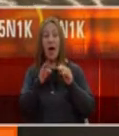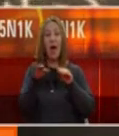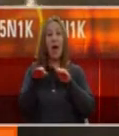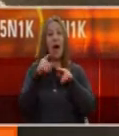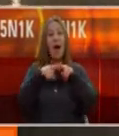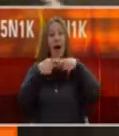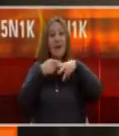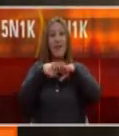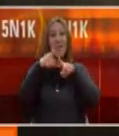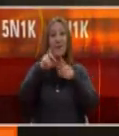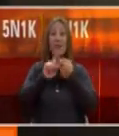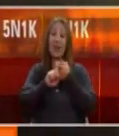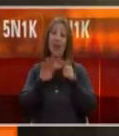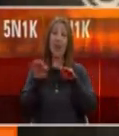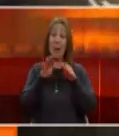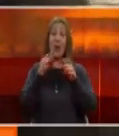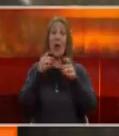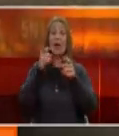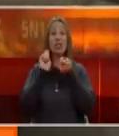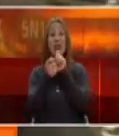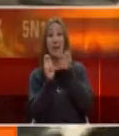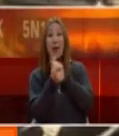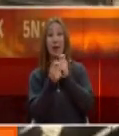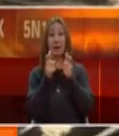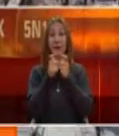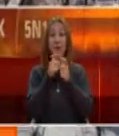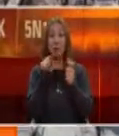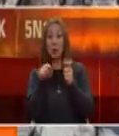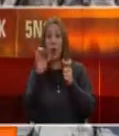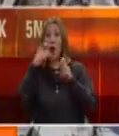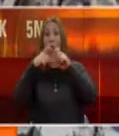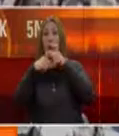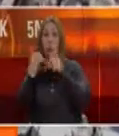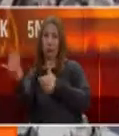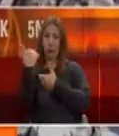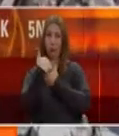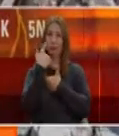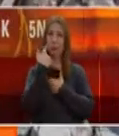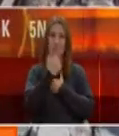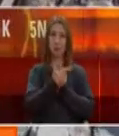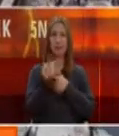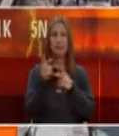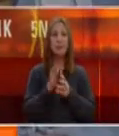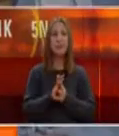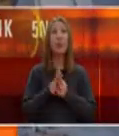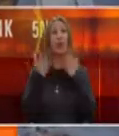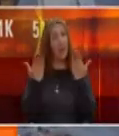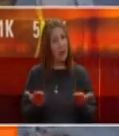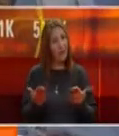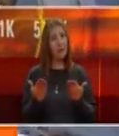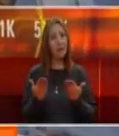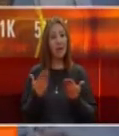Rehber Çevirmenlik Organizasyonu, ki çeviriderneği.org adresinden bize de ulaşabilirler. Evet,